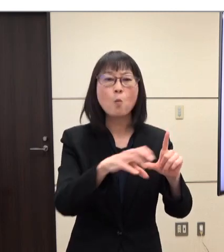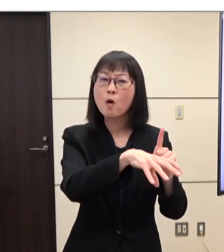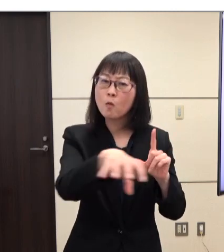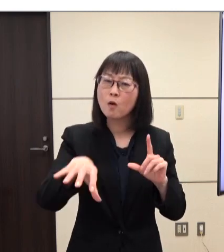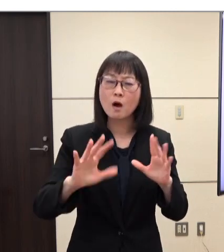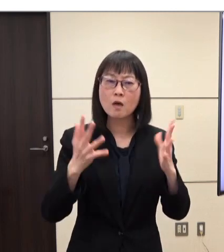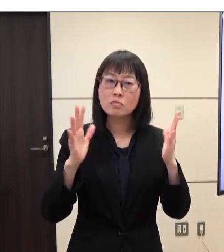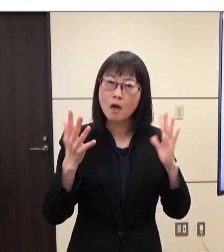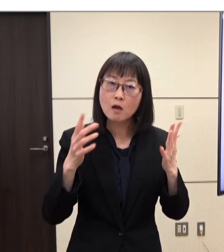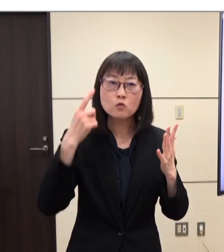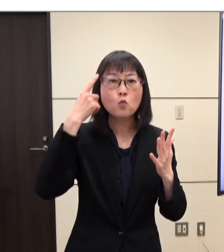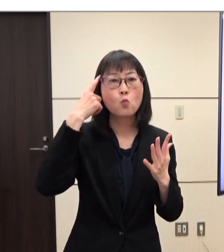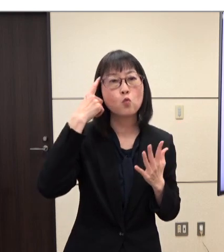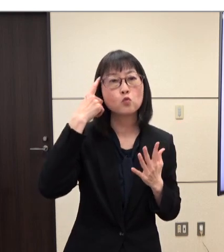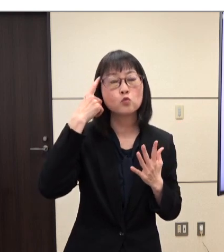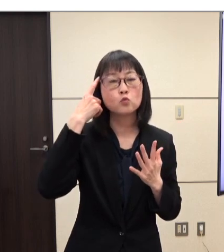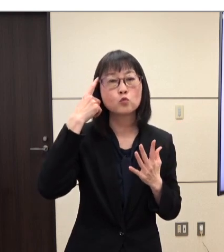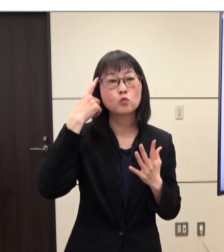自治体発、